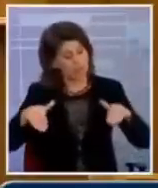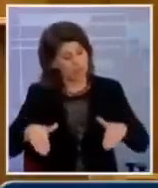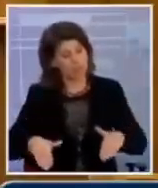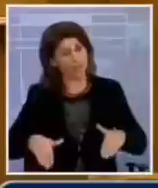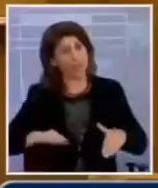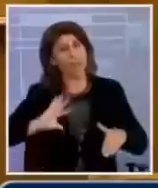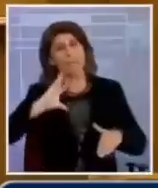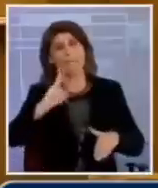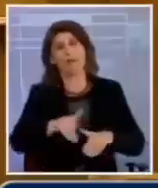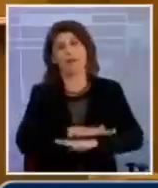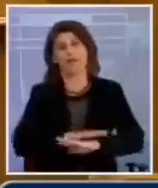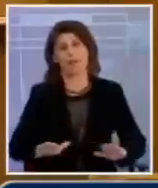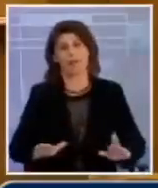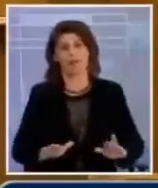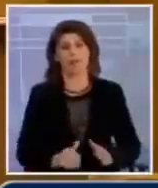μέχρι τέλους.